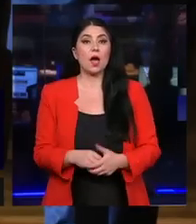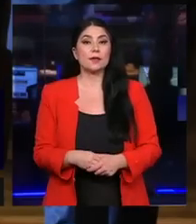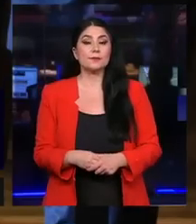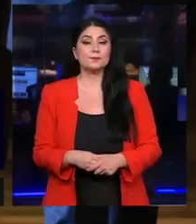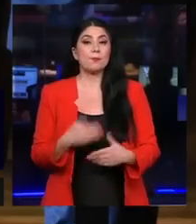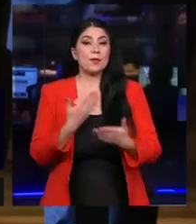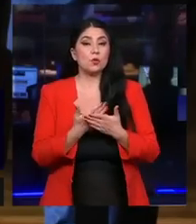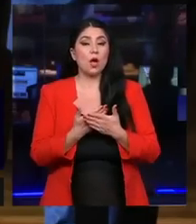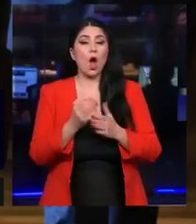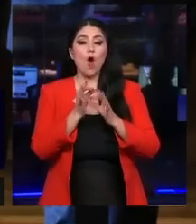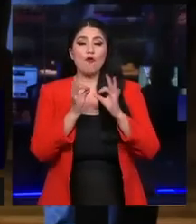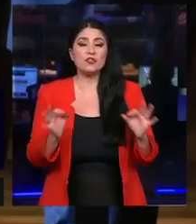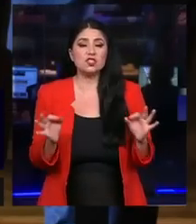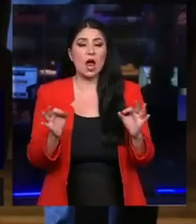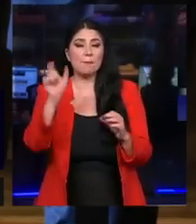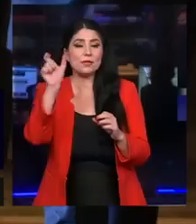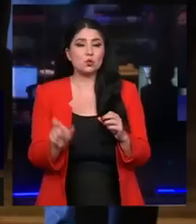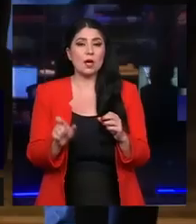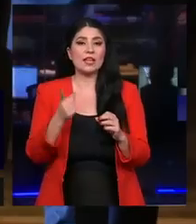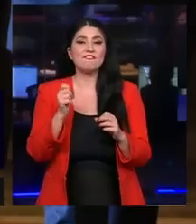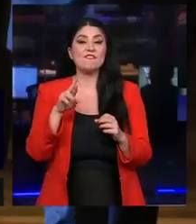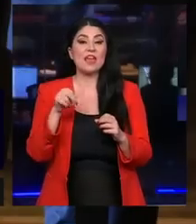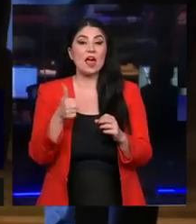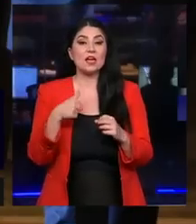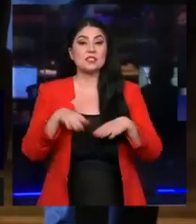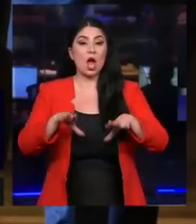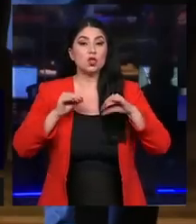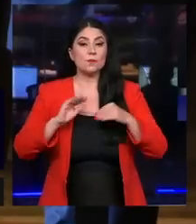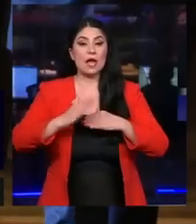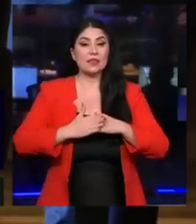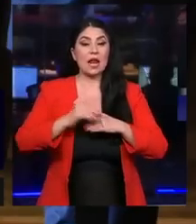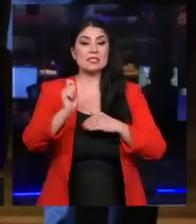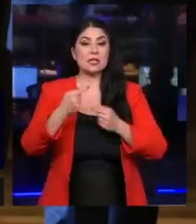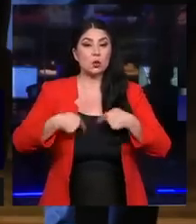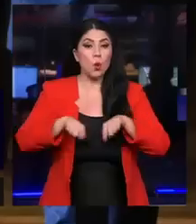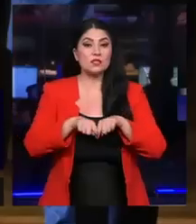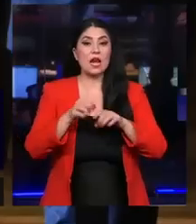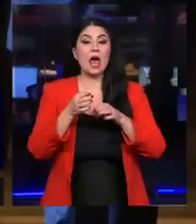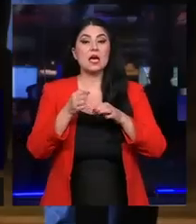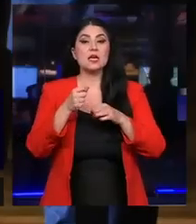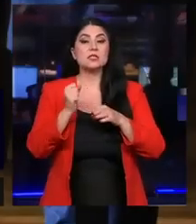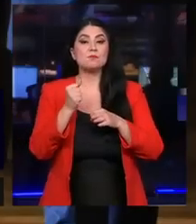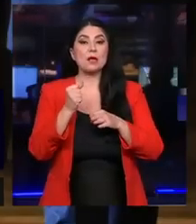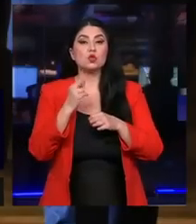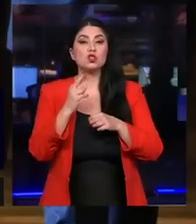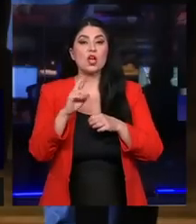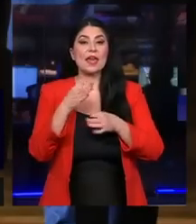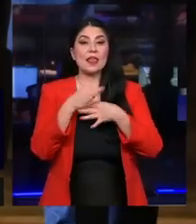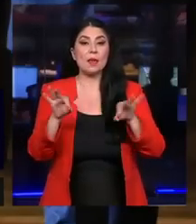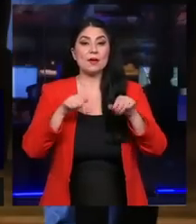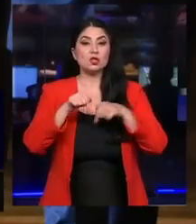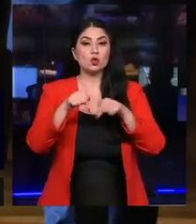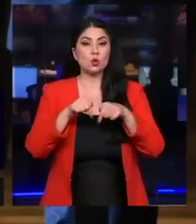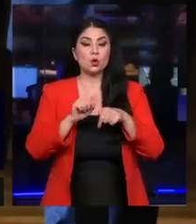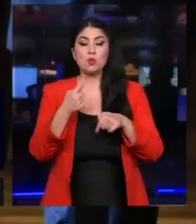convinge oficialii de la Viena de a accepta aderarea țării noastre la spațiul Schengen. Nu se